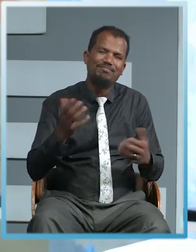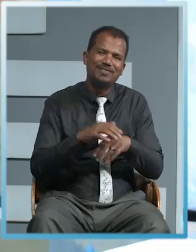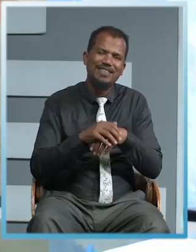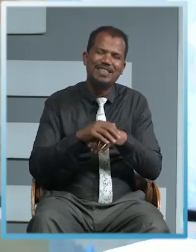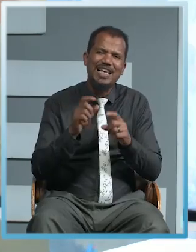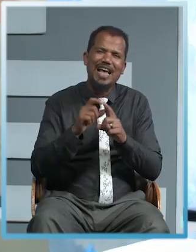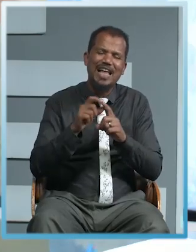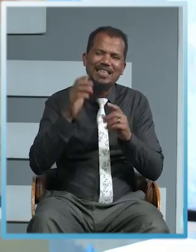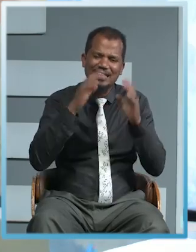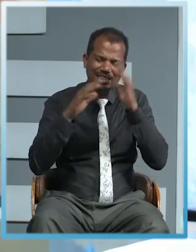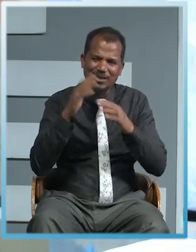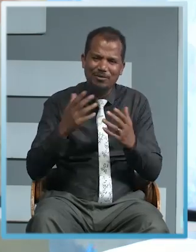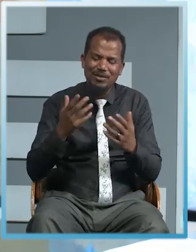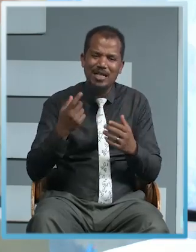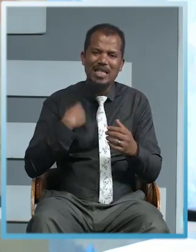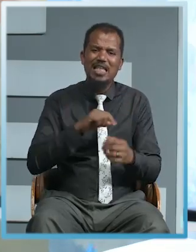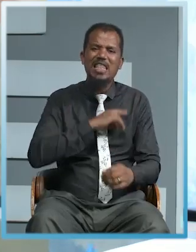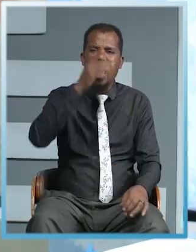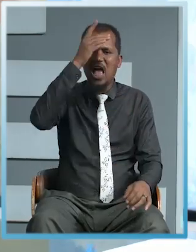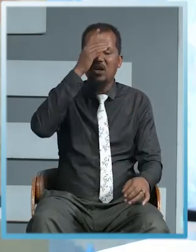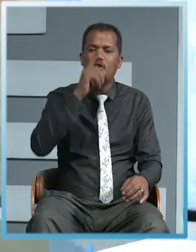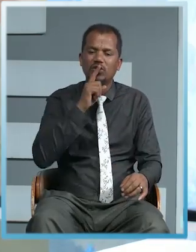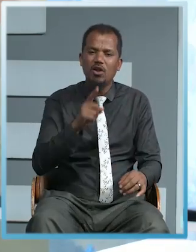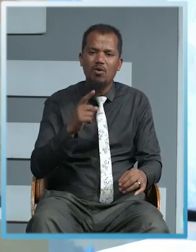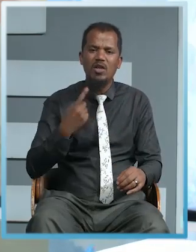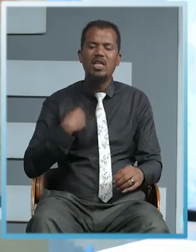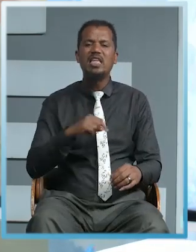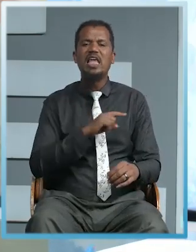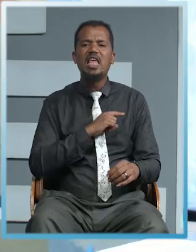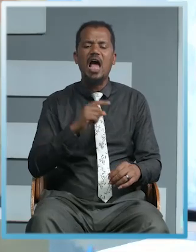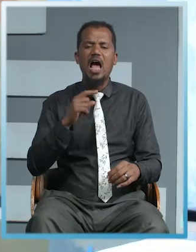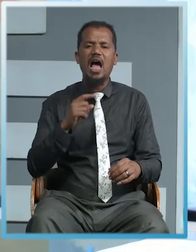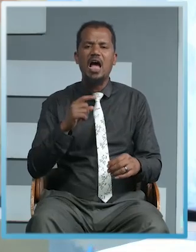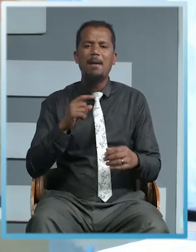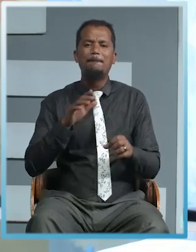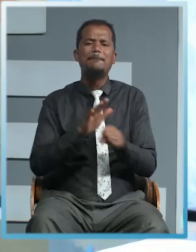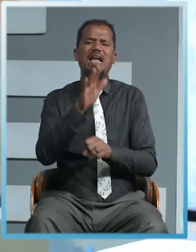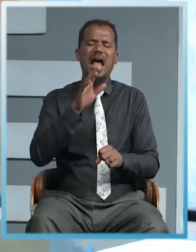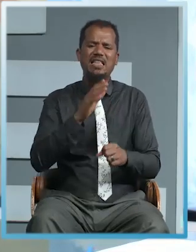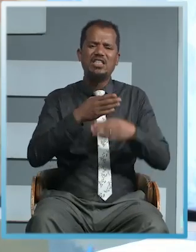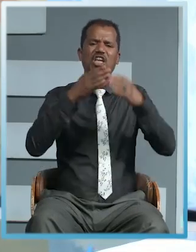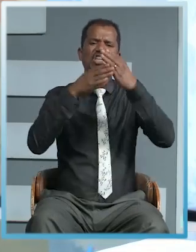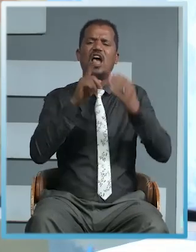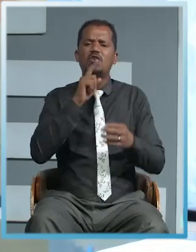انجليزيا قال يهونا بينو يتشكر كرالت ينيا كلوتنا ينيا كومبيتنسنا ينيا بقعات درجانا بلو بمامنو تيري